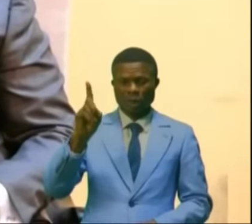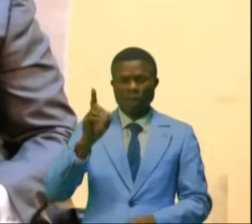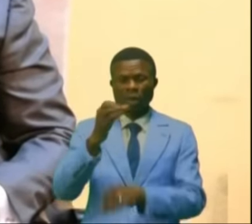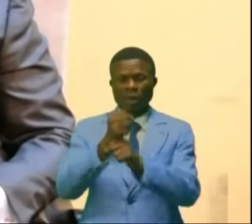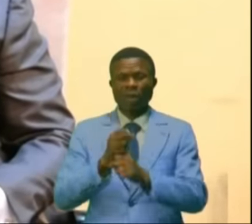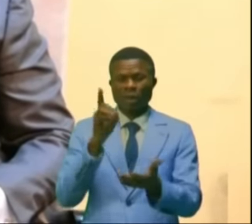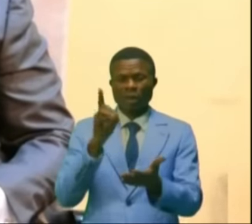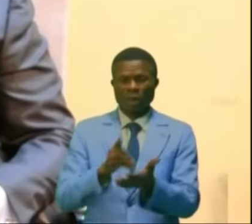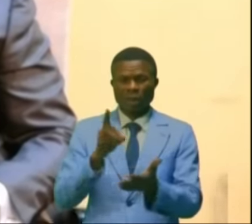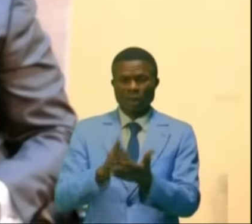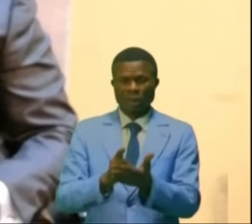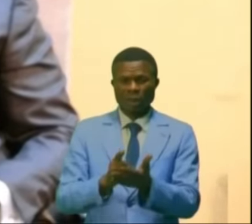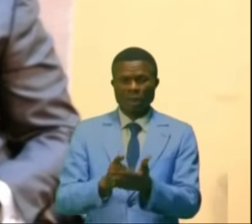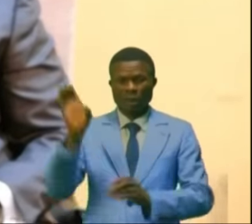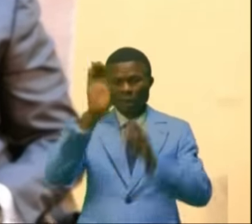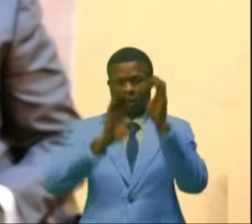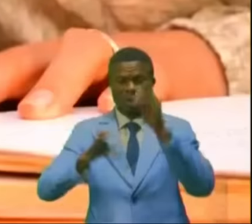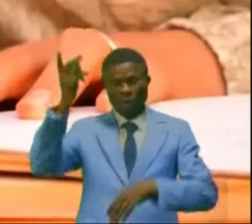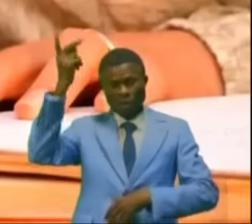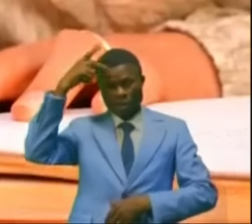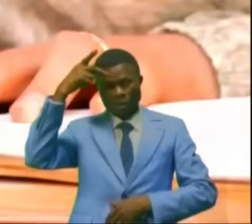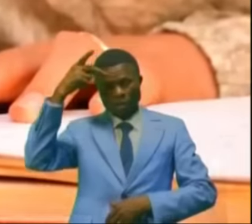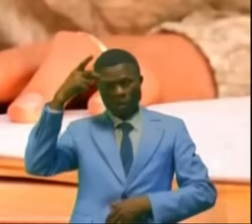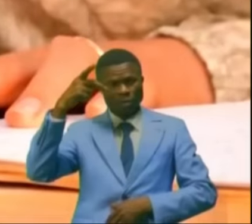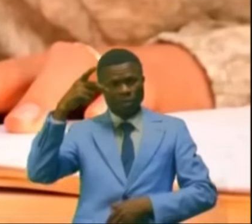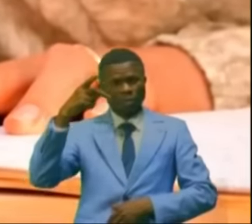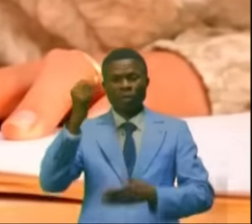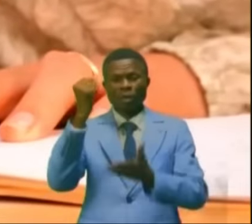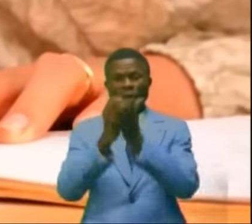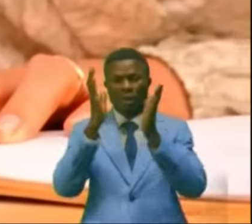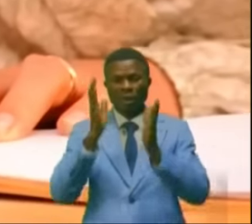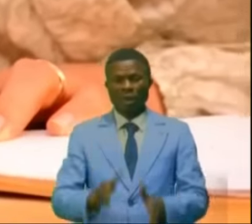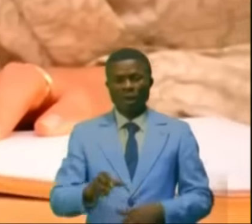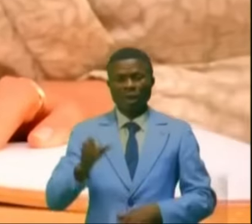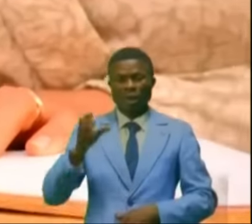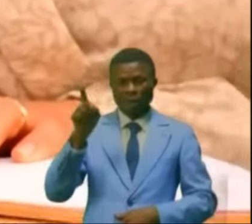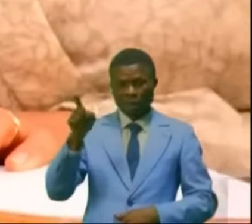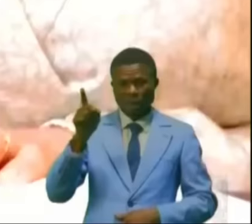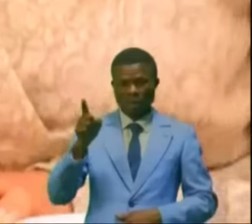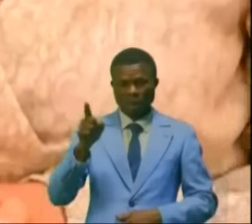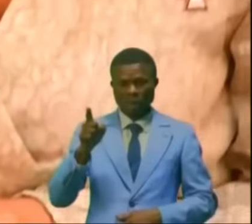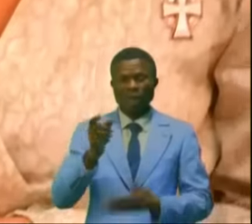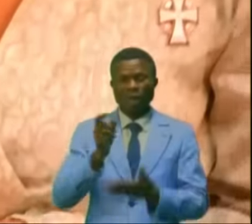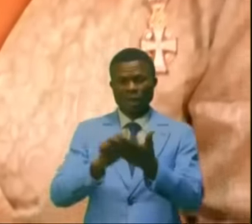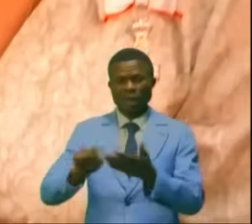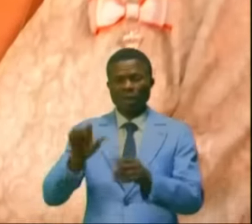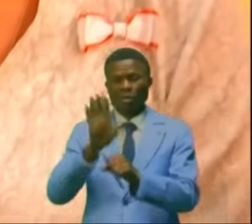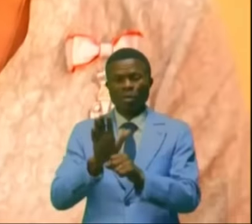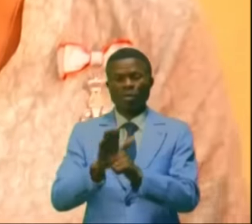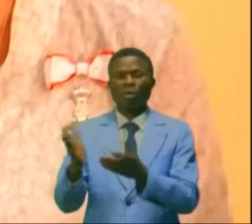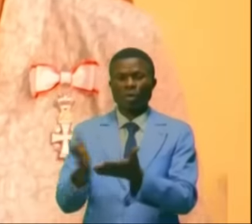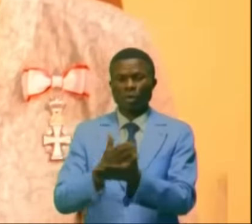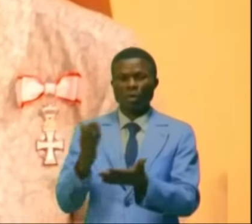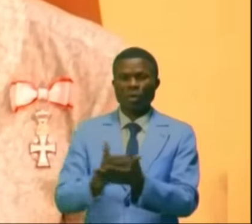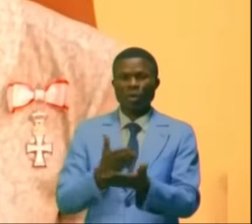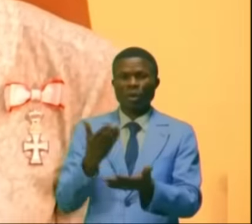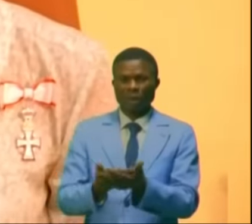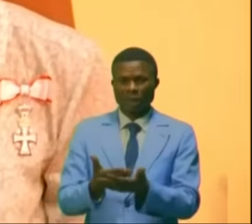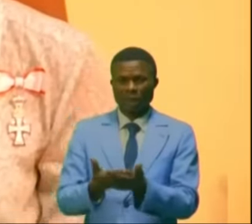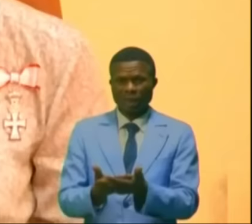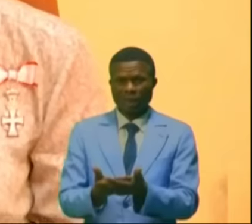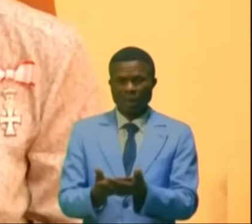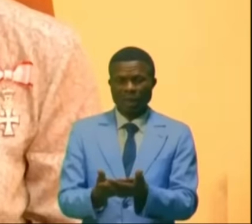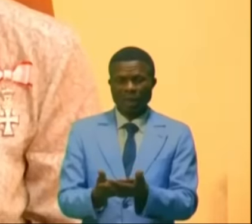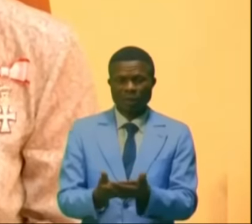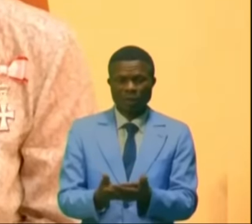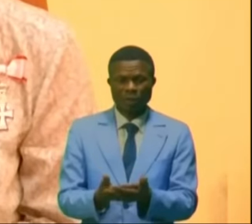détentrice d'une maîtrise en sciences politiques. La diplomate danoise a aussi écrit dans le livre d'or que son